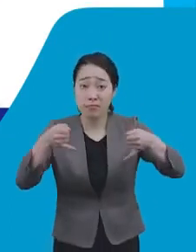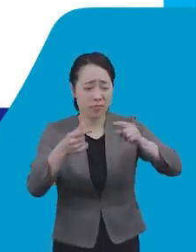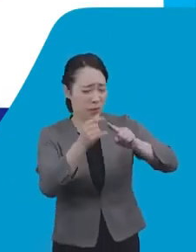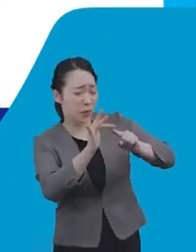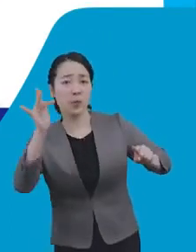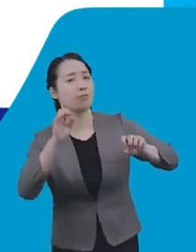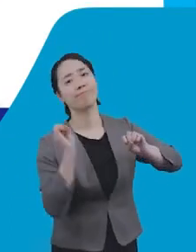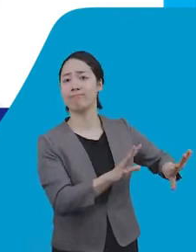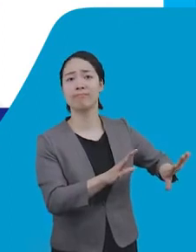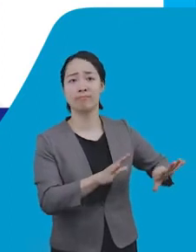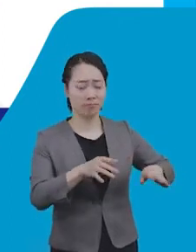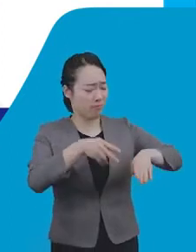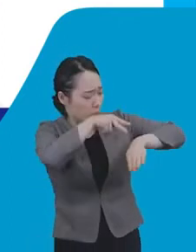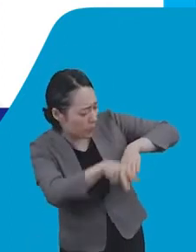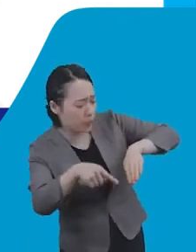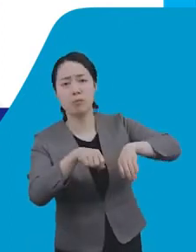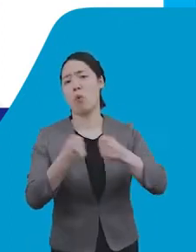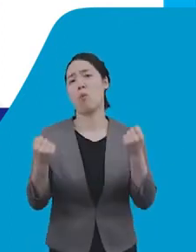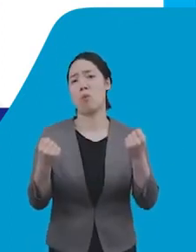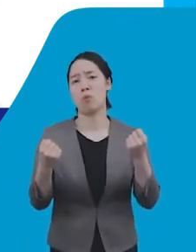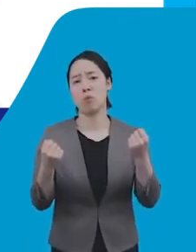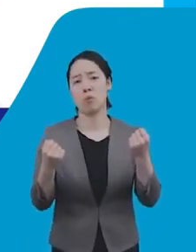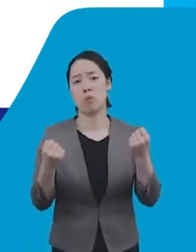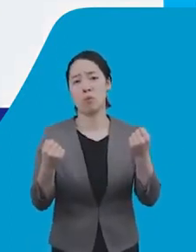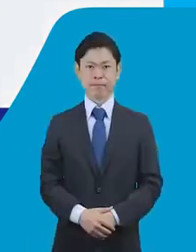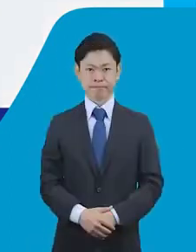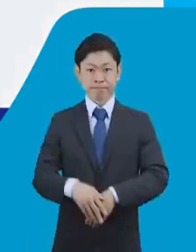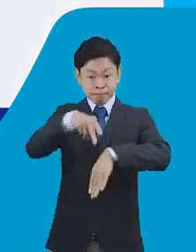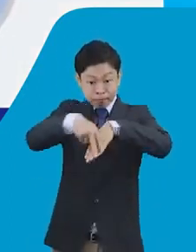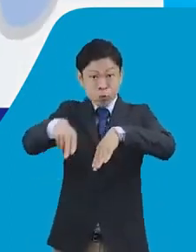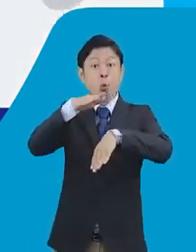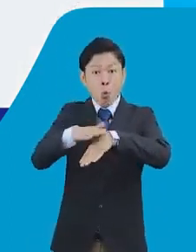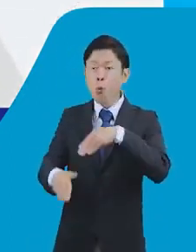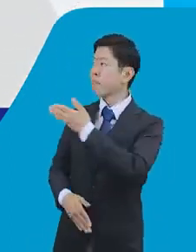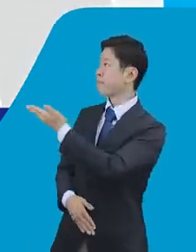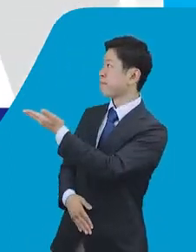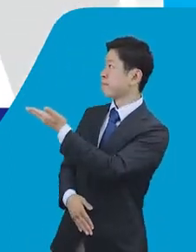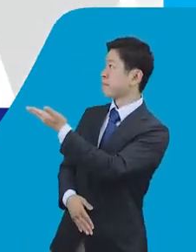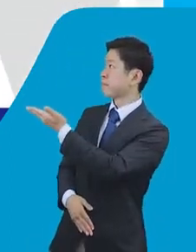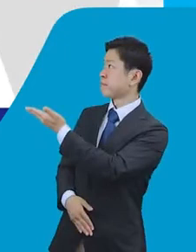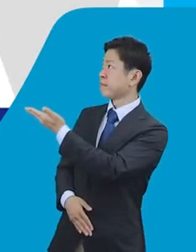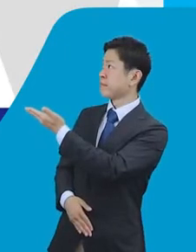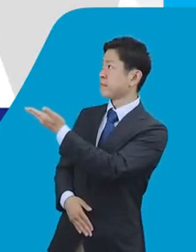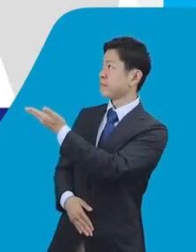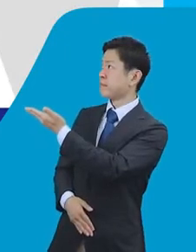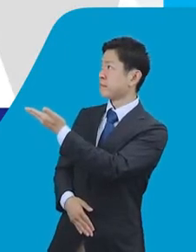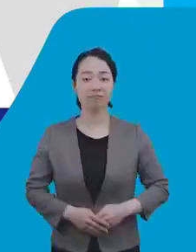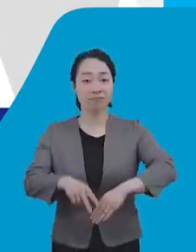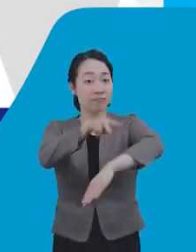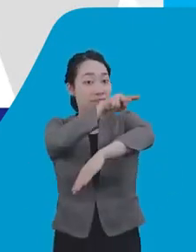Remove high-heeled shoes and other items with sharp points as these may damage the slide. 両腕を前に伸ばし上体を起こして滑